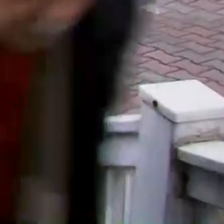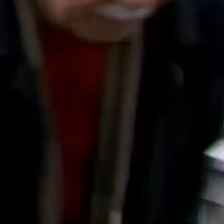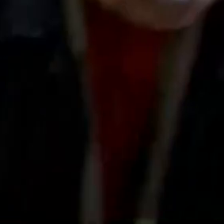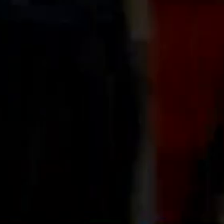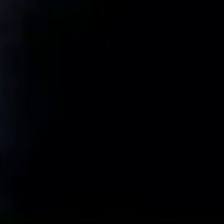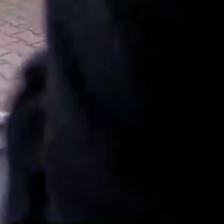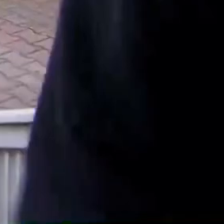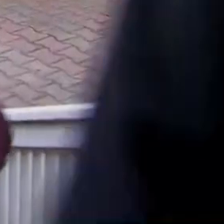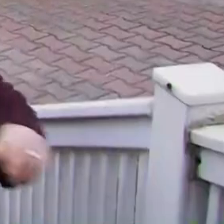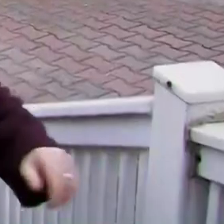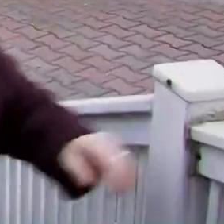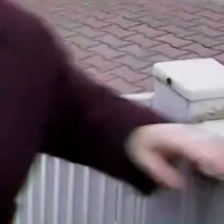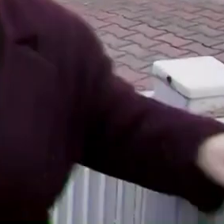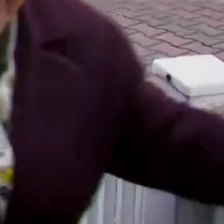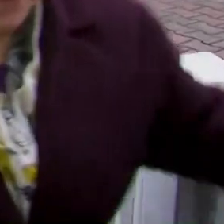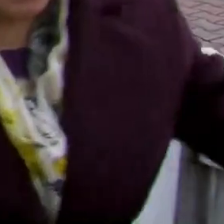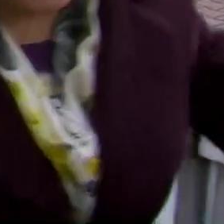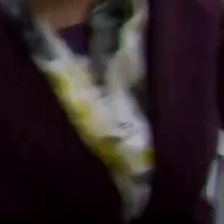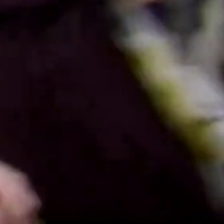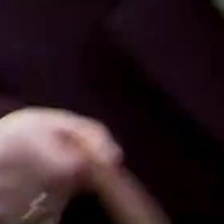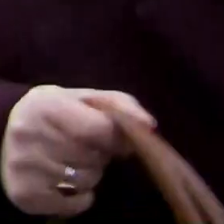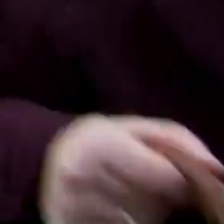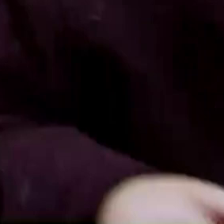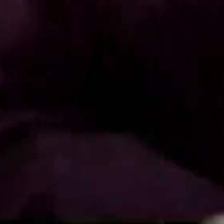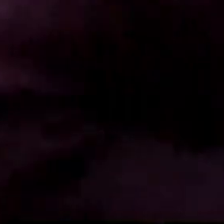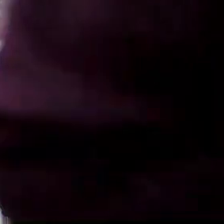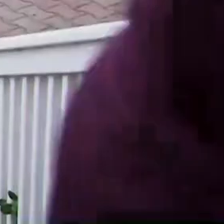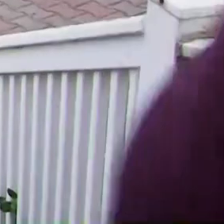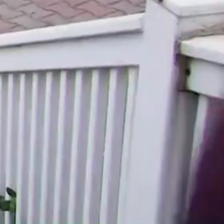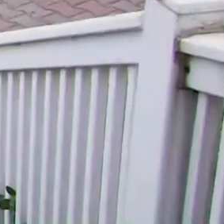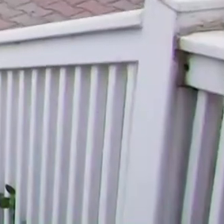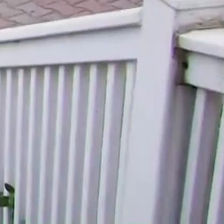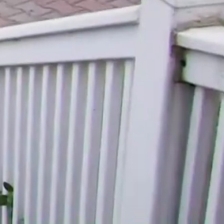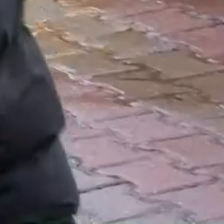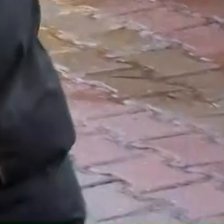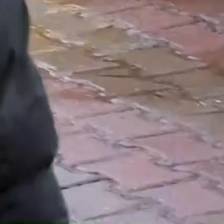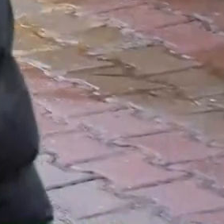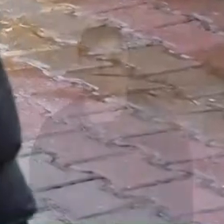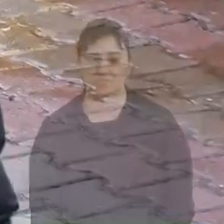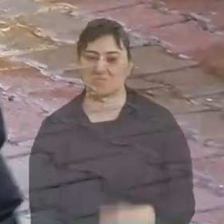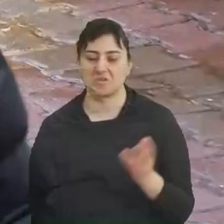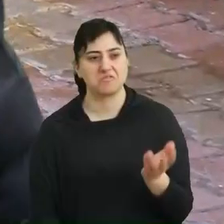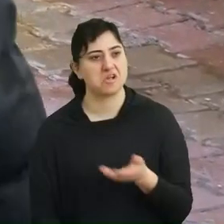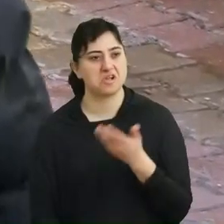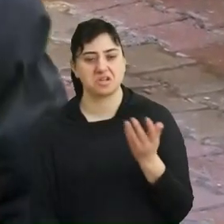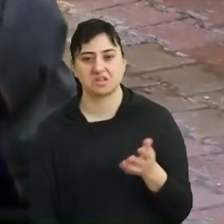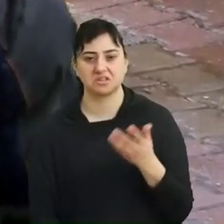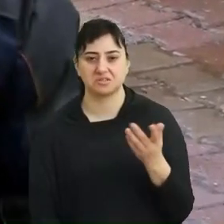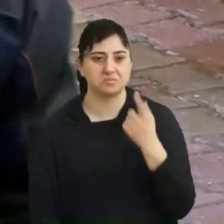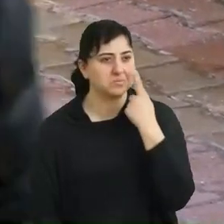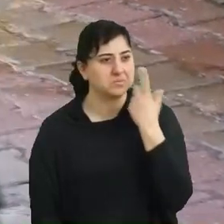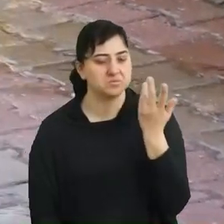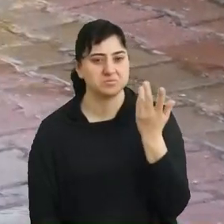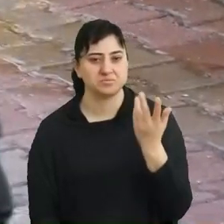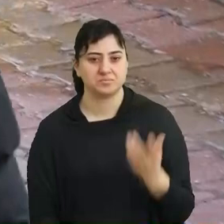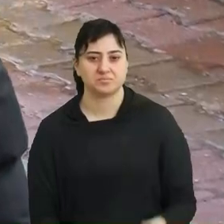Villaya yöneldiler. Şükrü merdivenlerin dibinde dikilmiş, imrenen gözlerle arkalarından bakıyor. Vay vay vay, görüyor